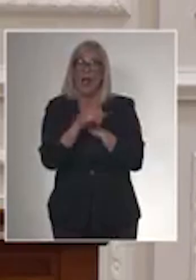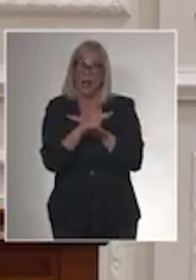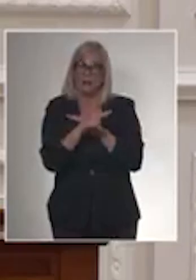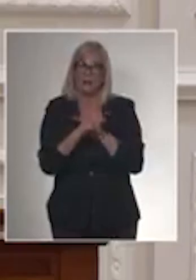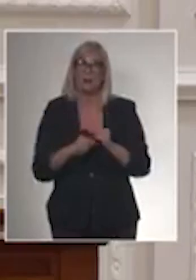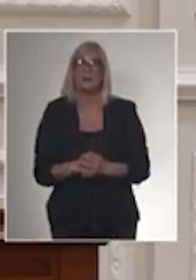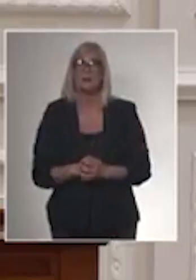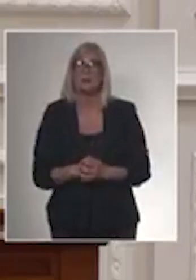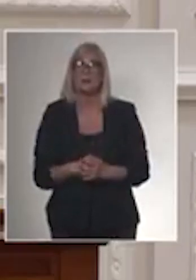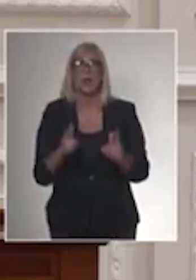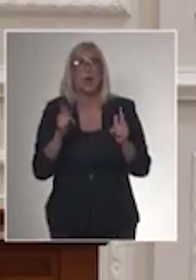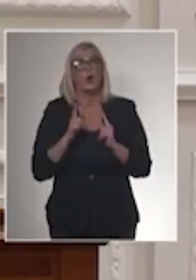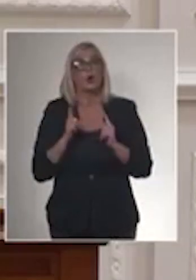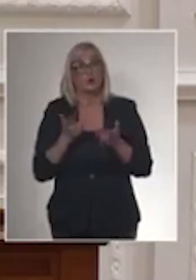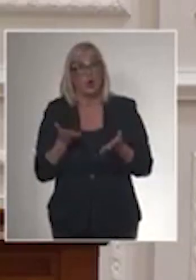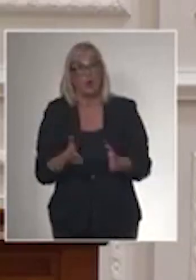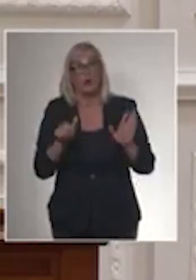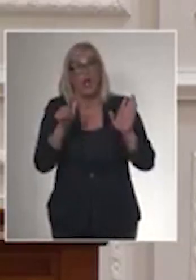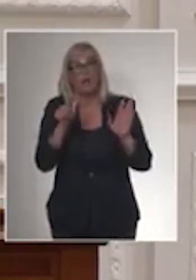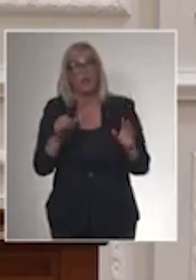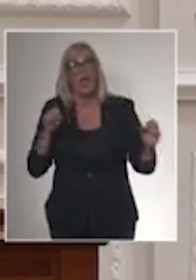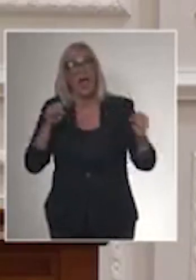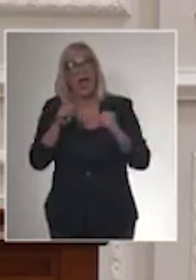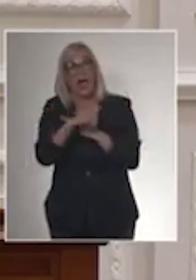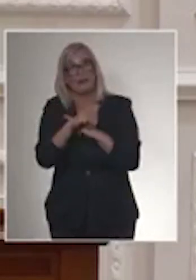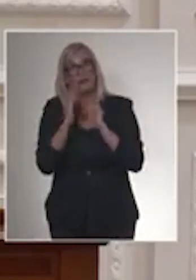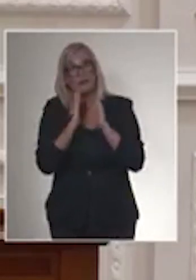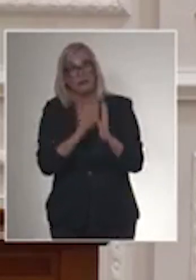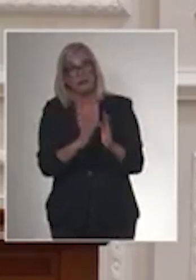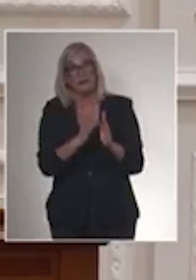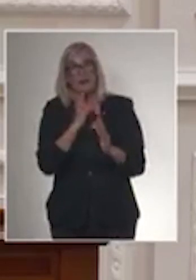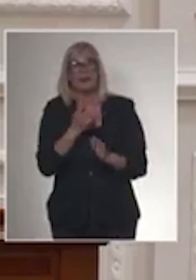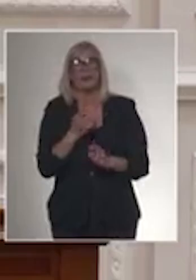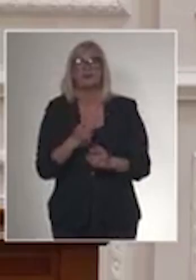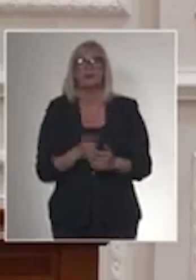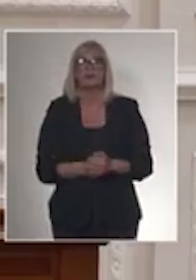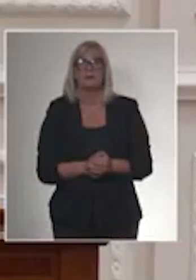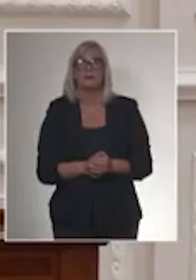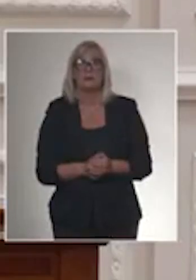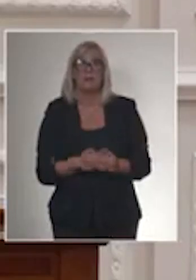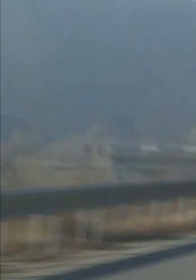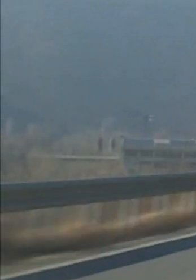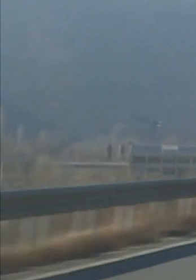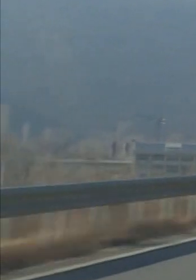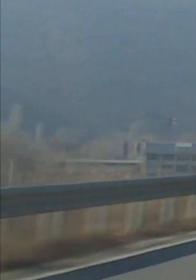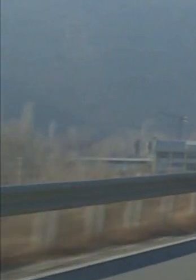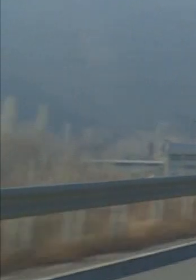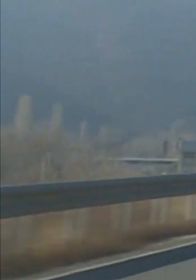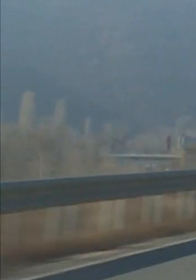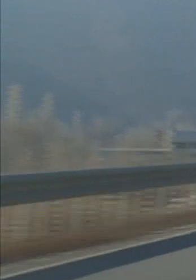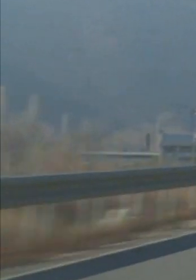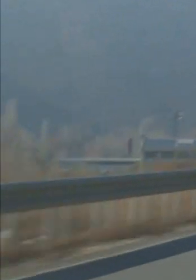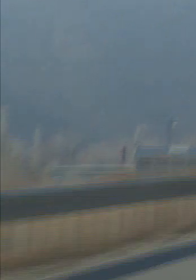делница очекувам овие 6 автопатски делници во еден момент да се реализираат.